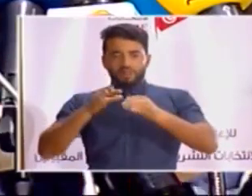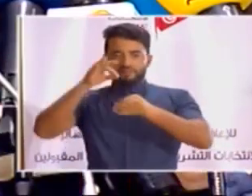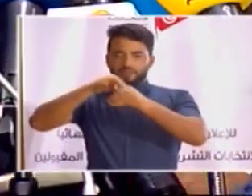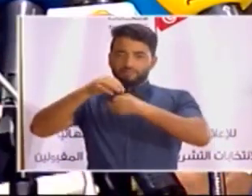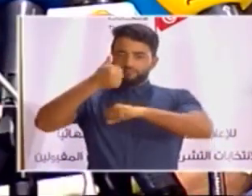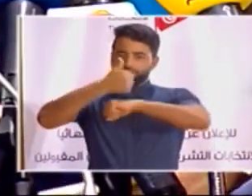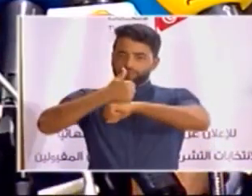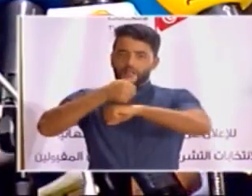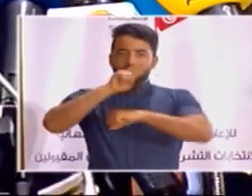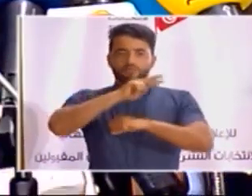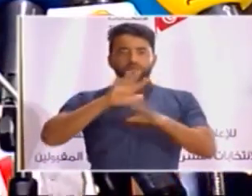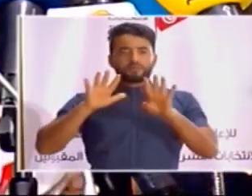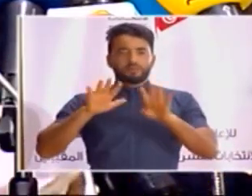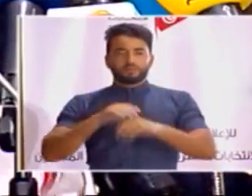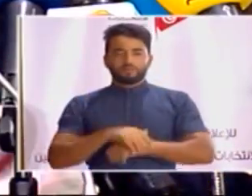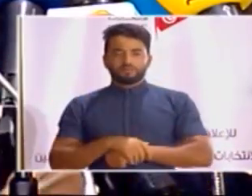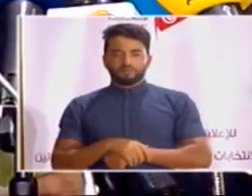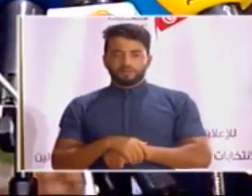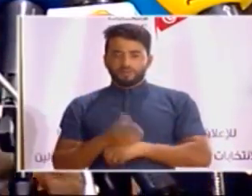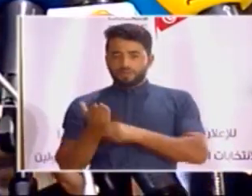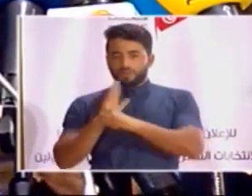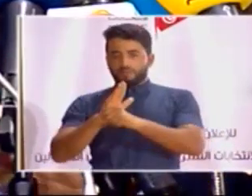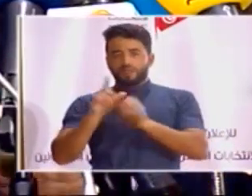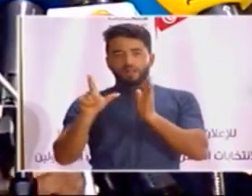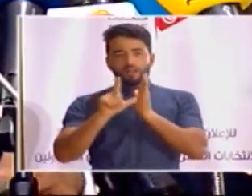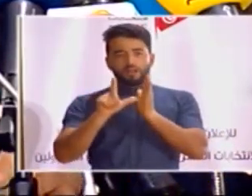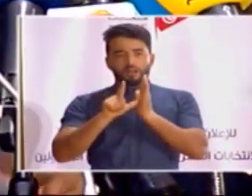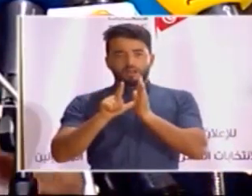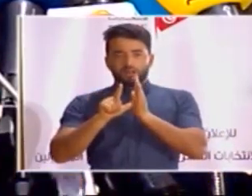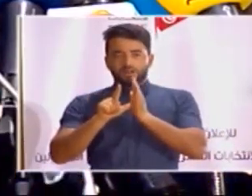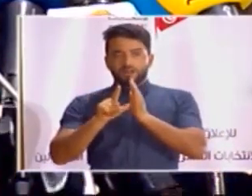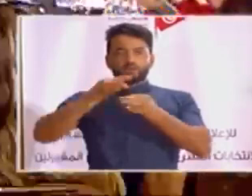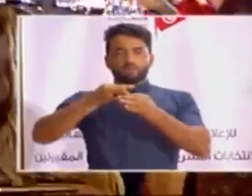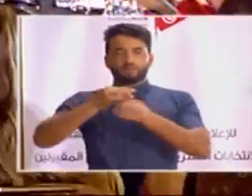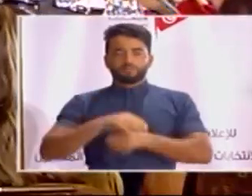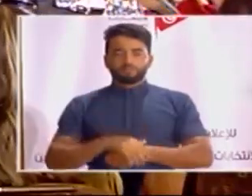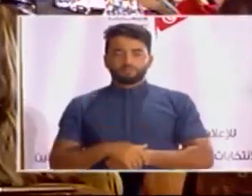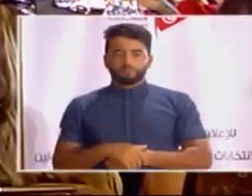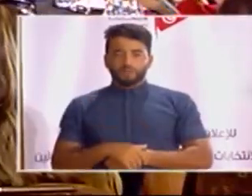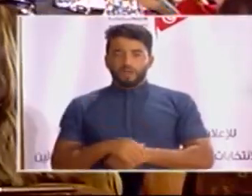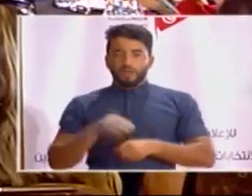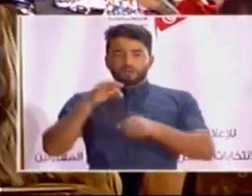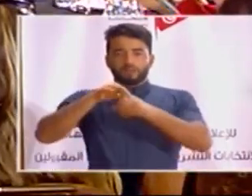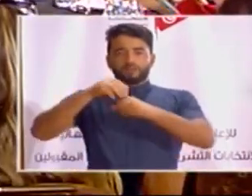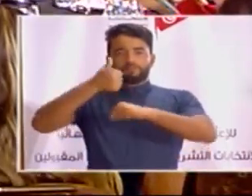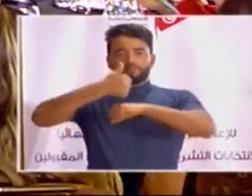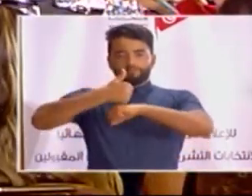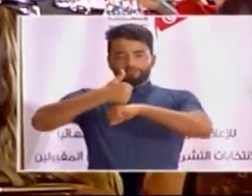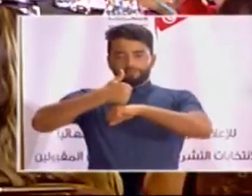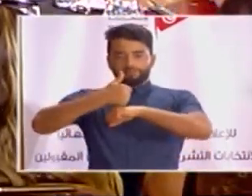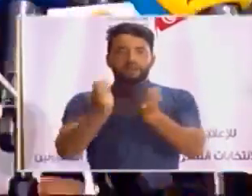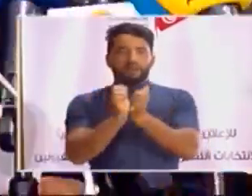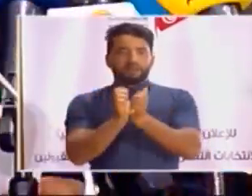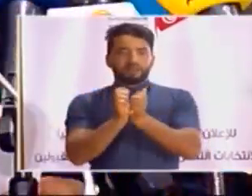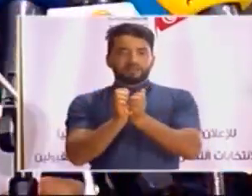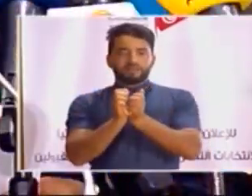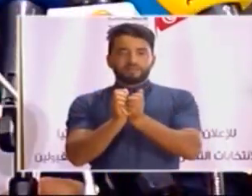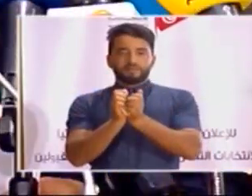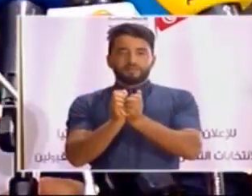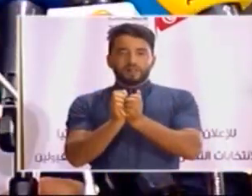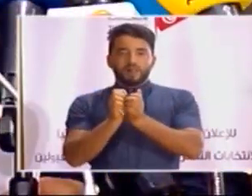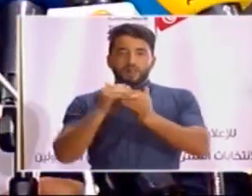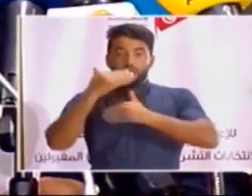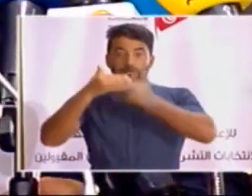في القرار الان في الفكر ينشر هذا القرار بالرائد الرسمي للجمهوريه التونسيه